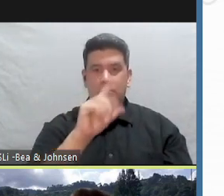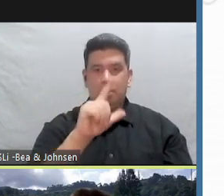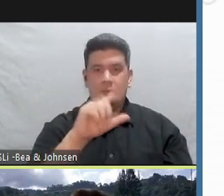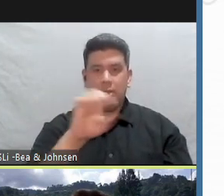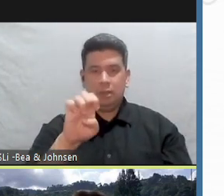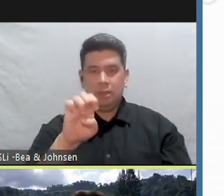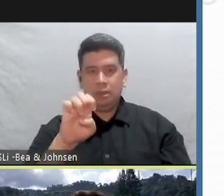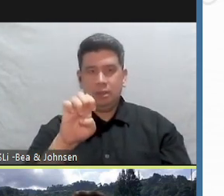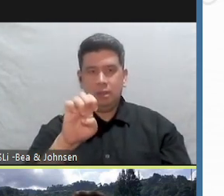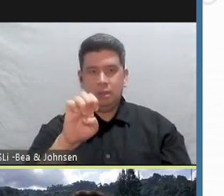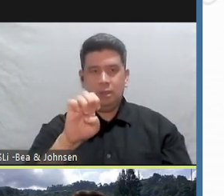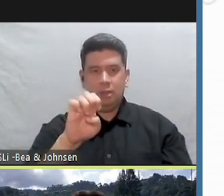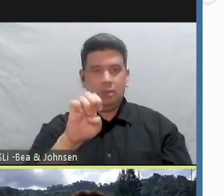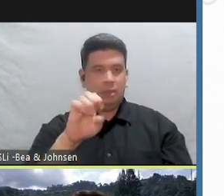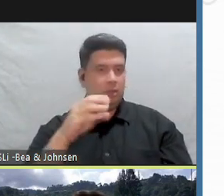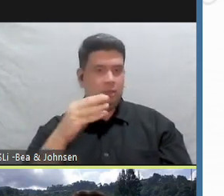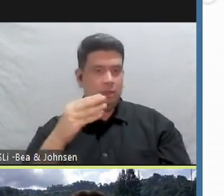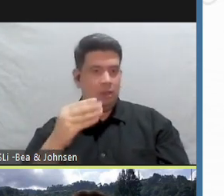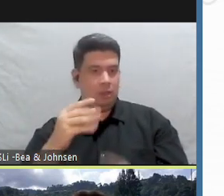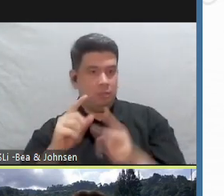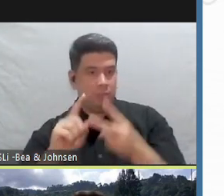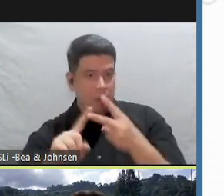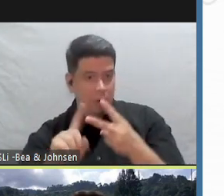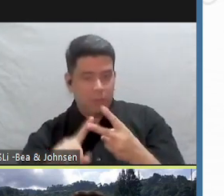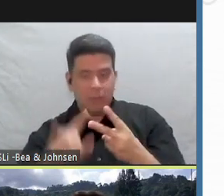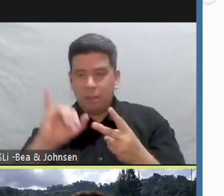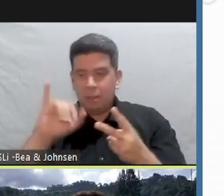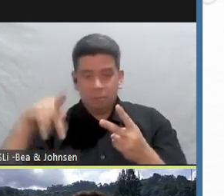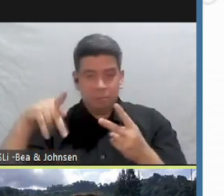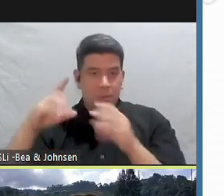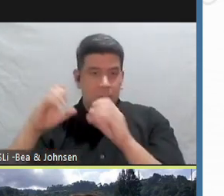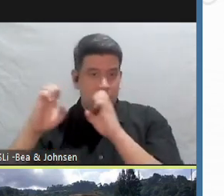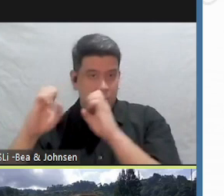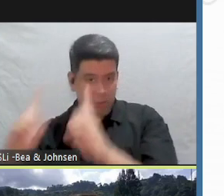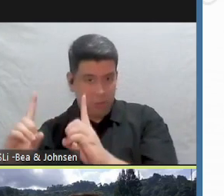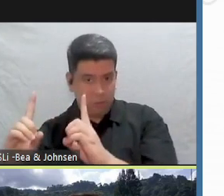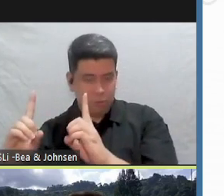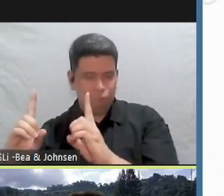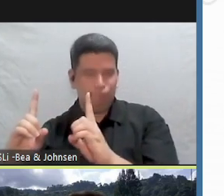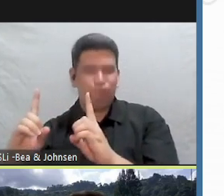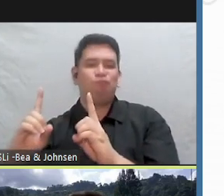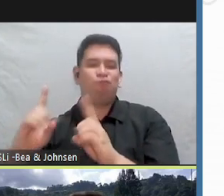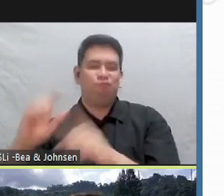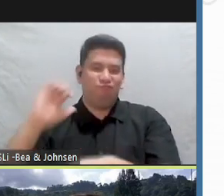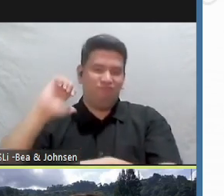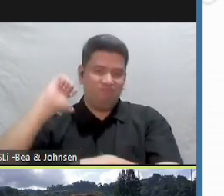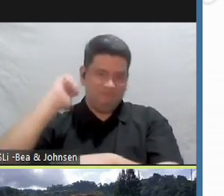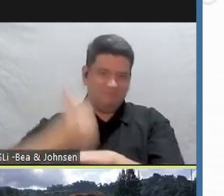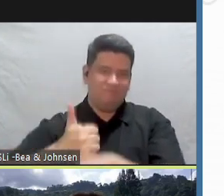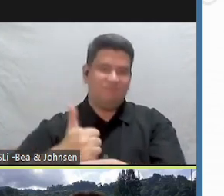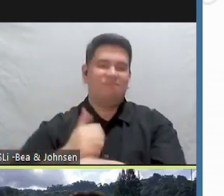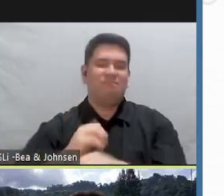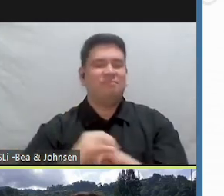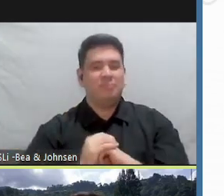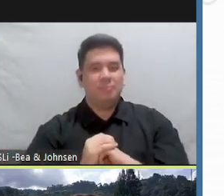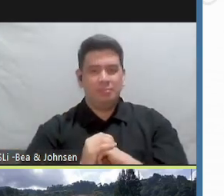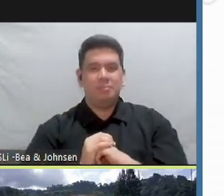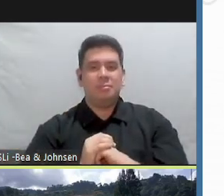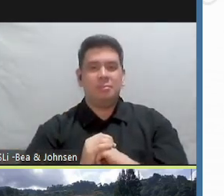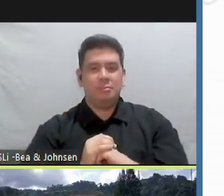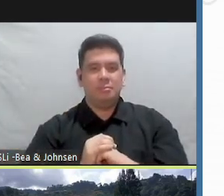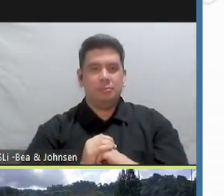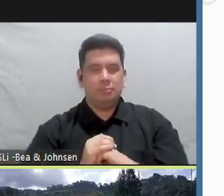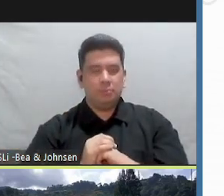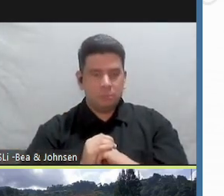IP Education Framework. Ang mga, dahil ito sa mga akademiko, nakita nila sa pag-aaral na yung mga